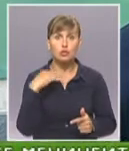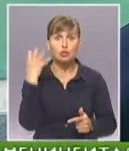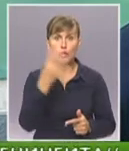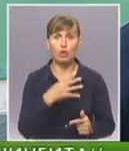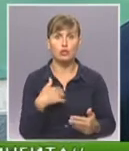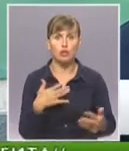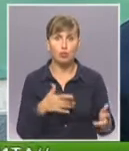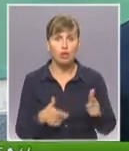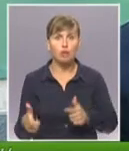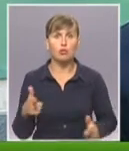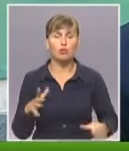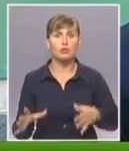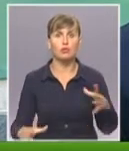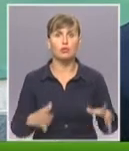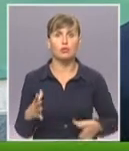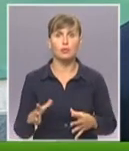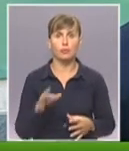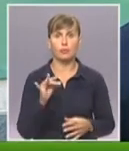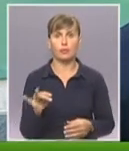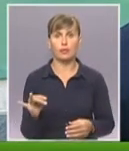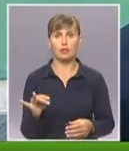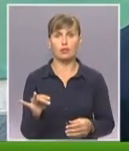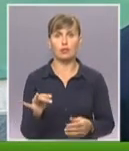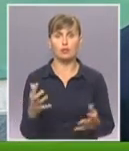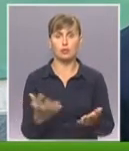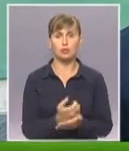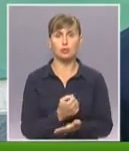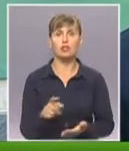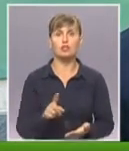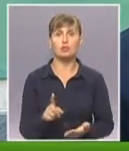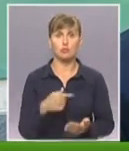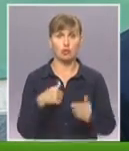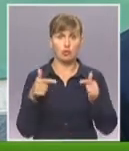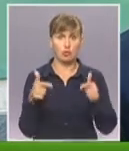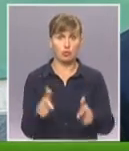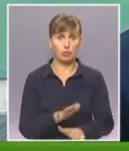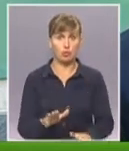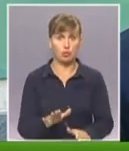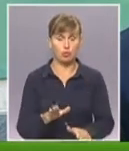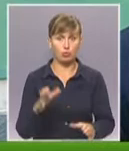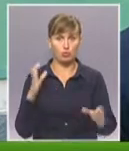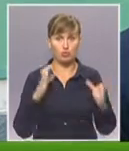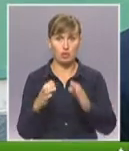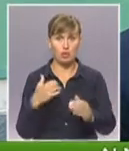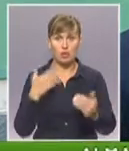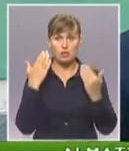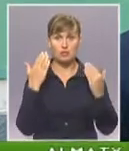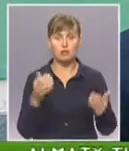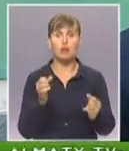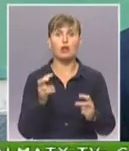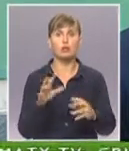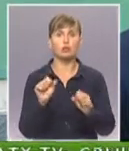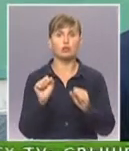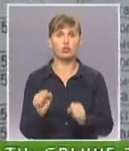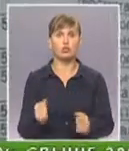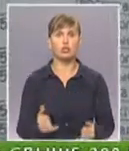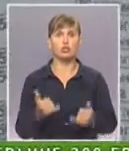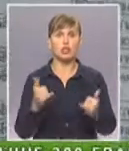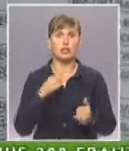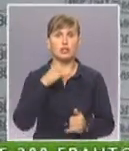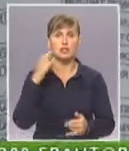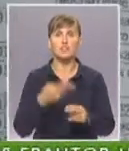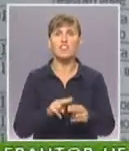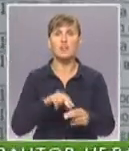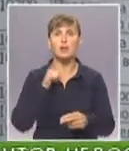готовились. Но так как я вот не поступаю в университет, я не знаю, как я буду защищать честь Казахстана. В